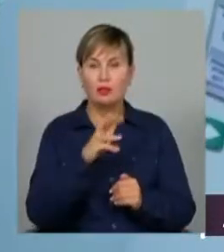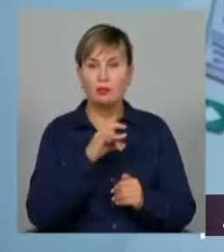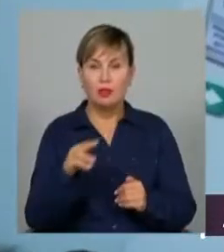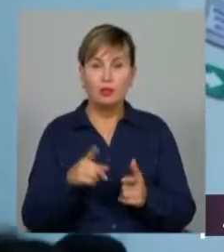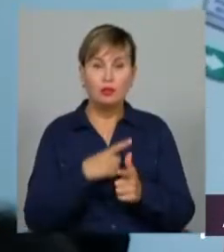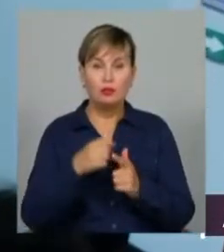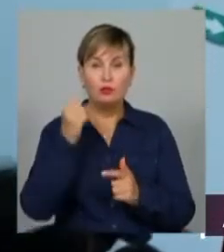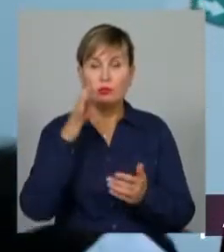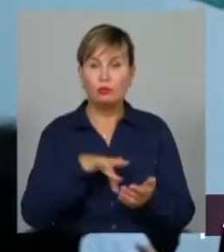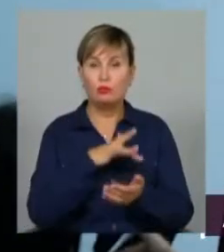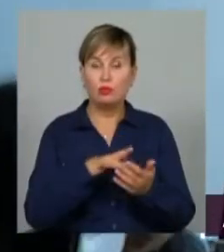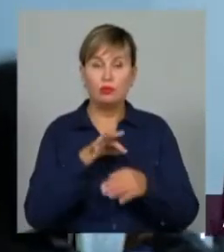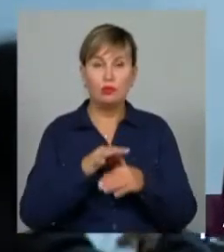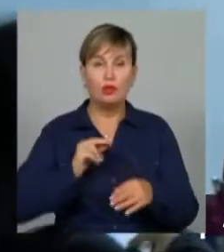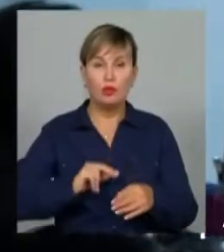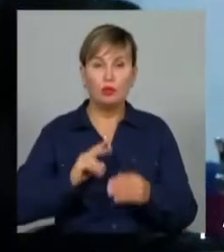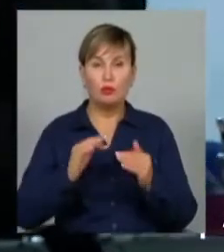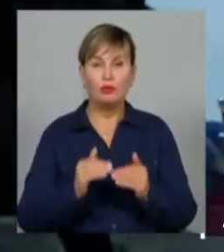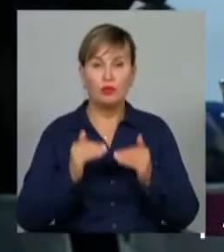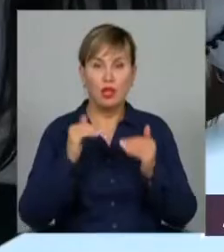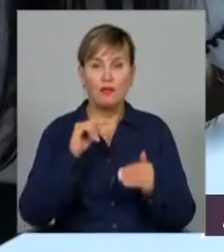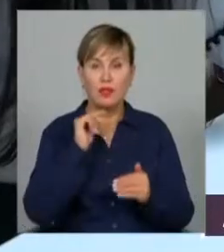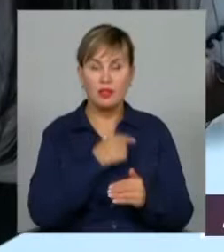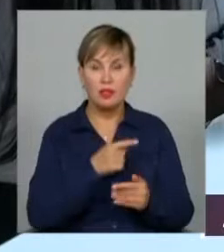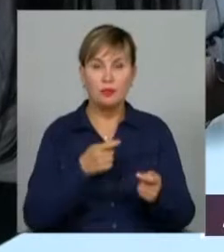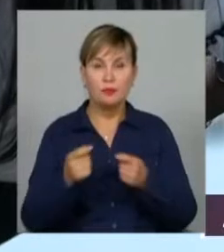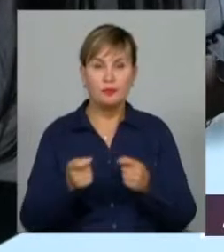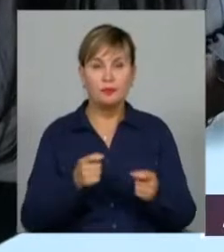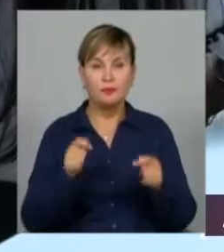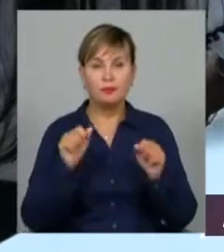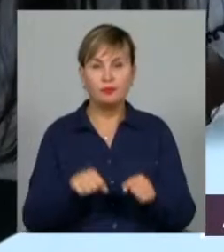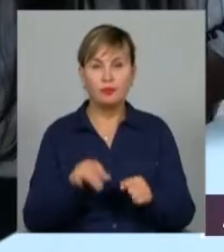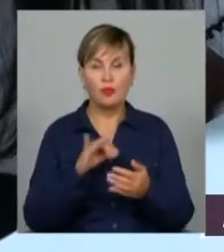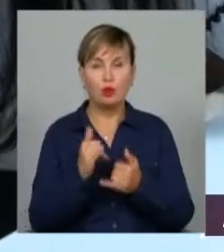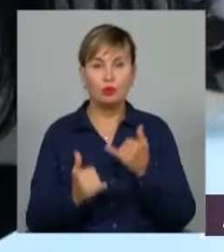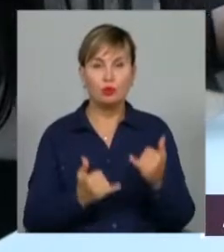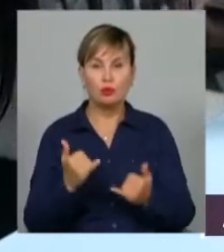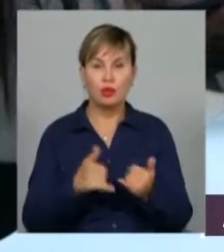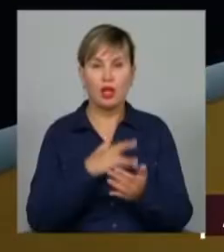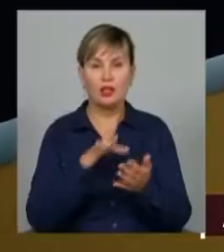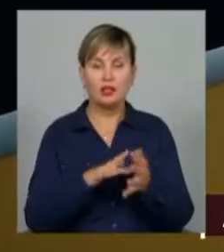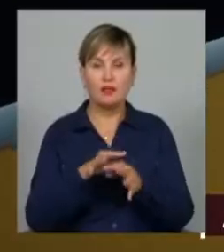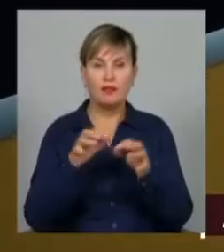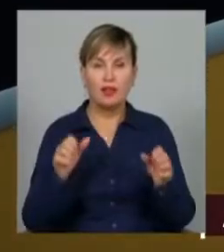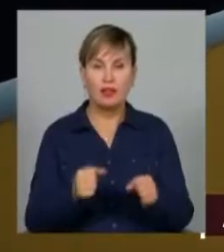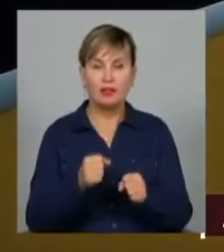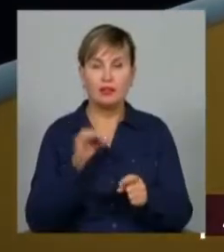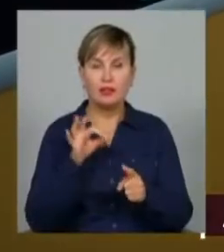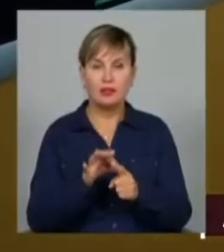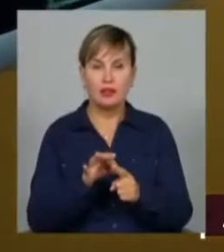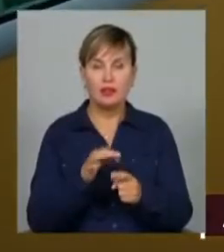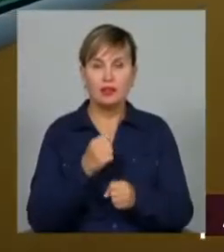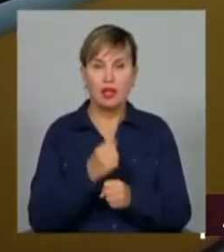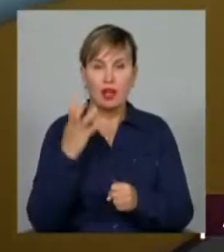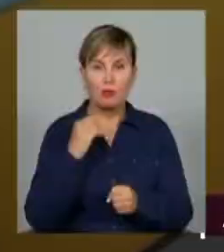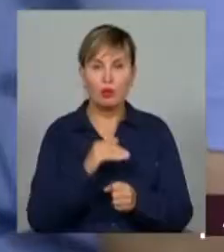или «Умный город» ведется работа по повышению эффективности управления ресурсами и услугами. Городские власти поставили цель вывести Алматы